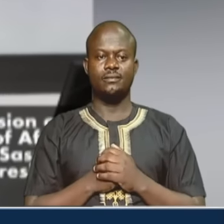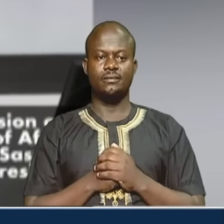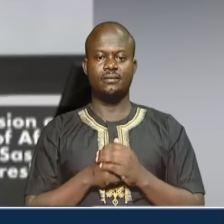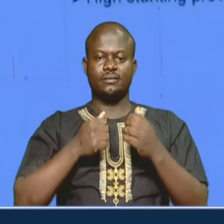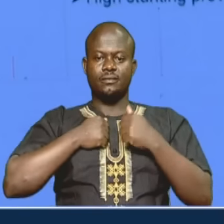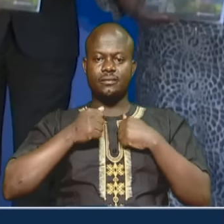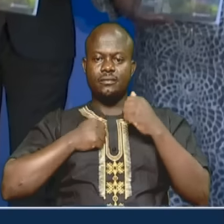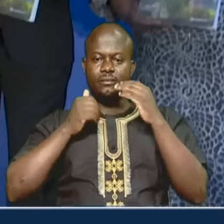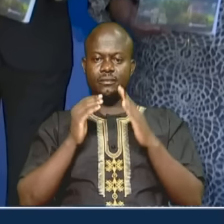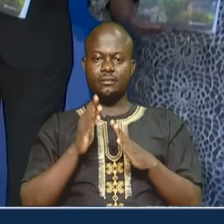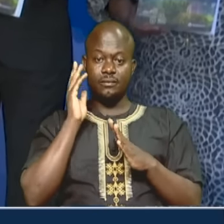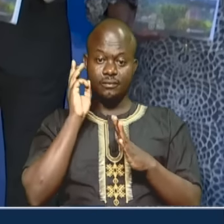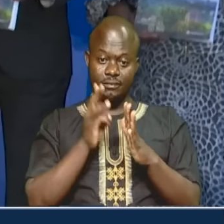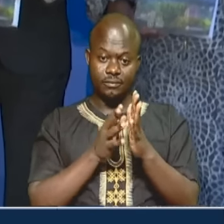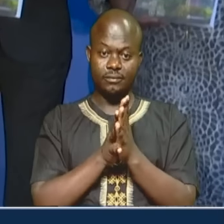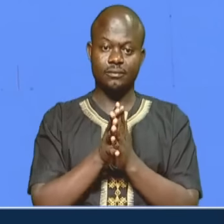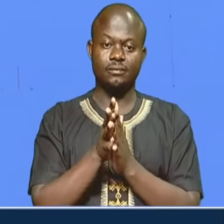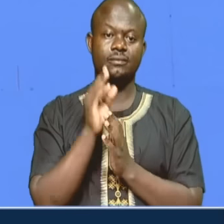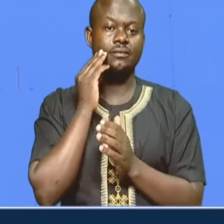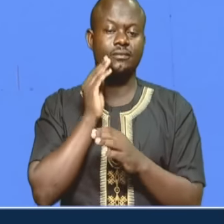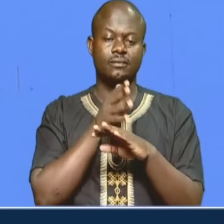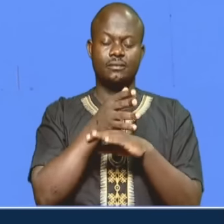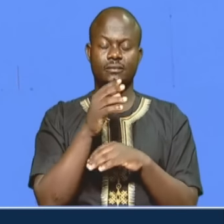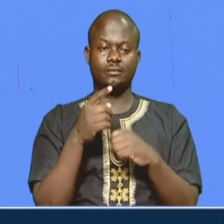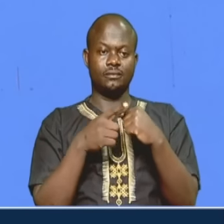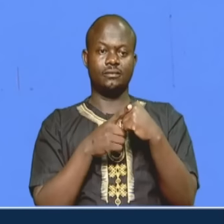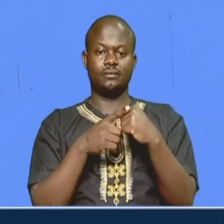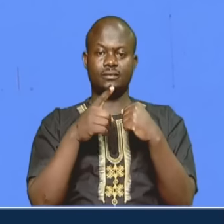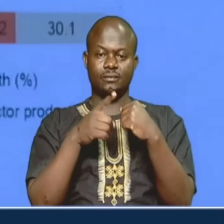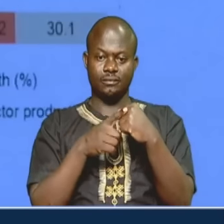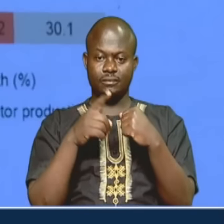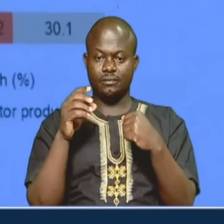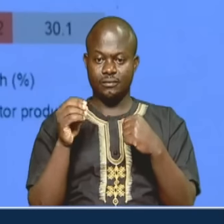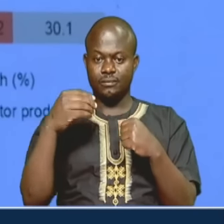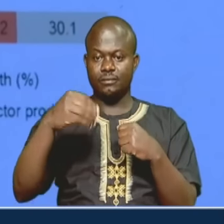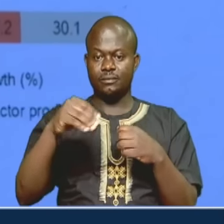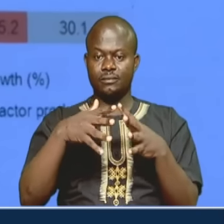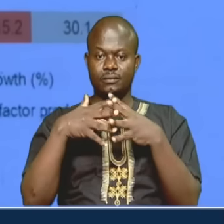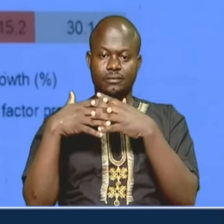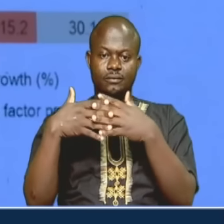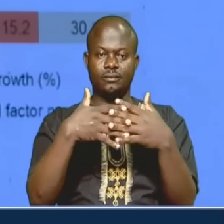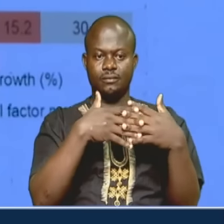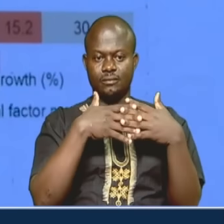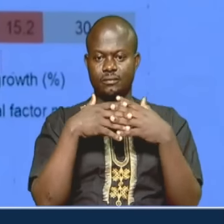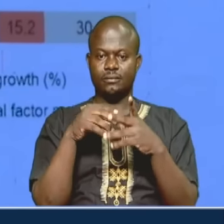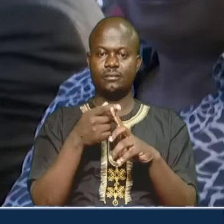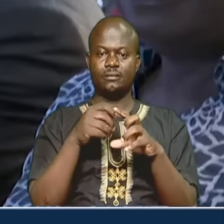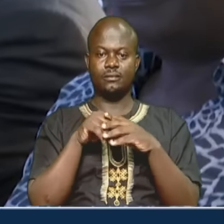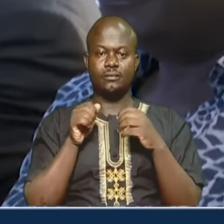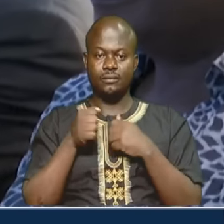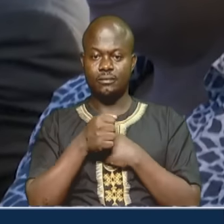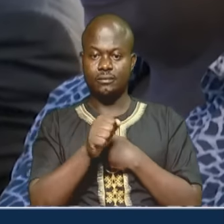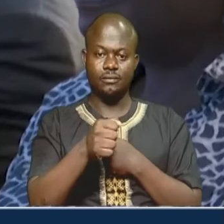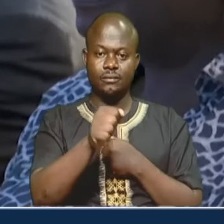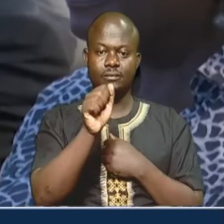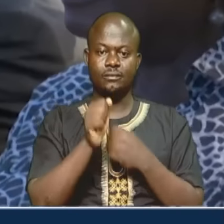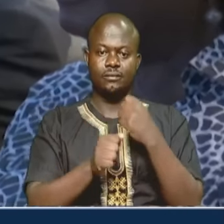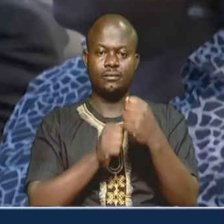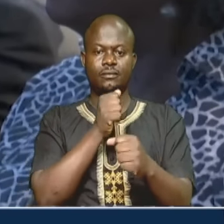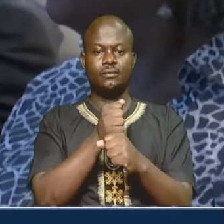Rwanda ruzinjiza miliyoni zirenga 560 z'amadolari ya Amerika aturutse mu bukerarugendo muri uyu mwaka